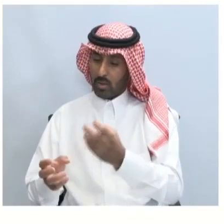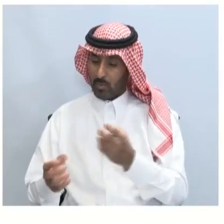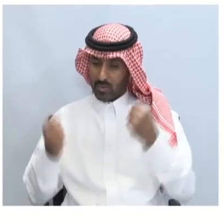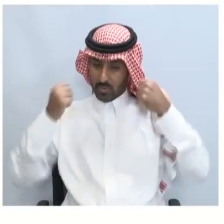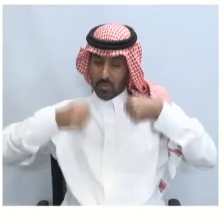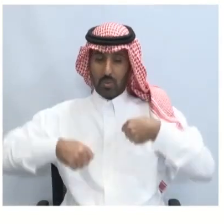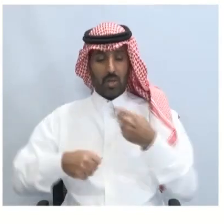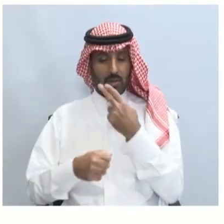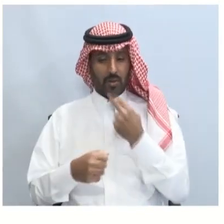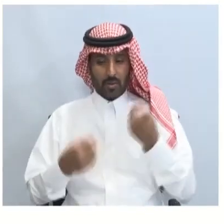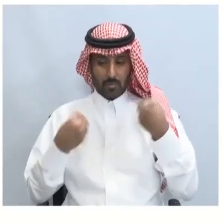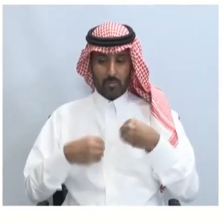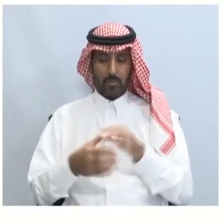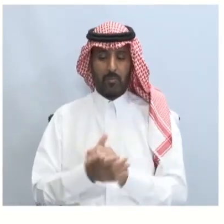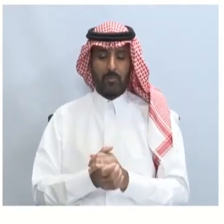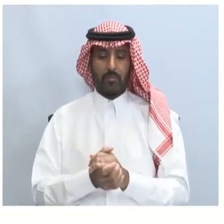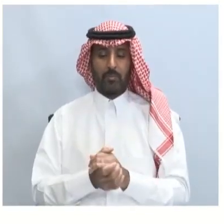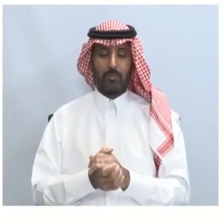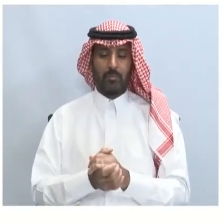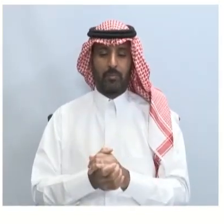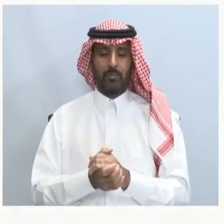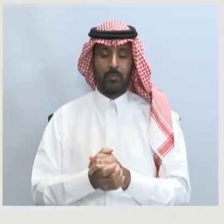نظيفه والبس اخرى